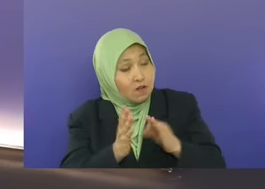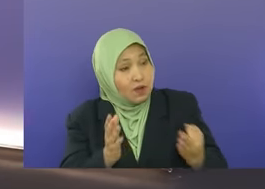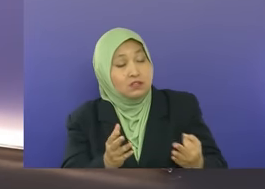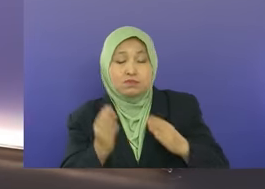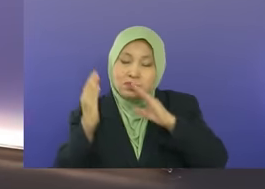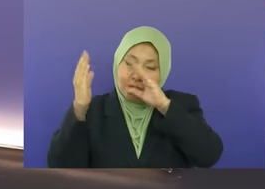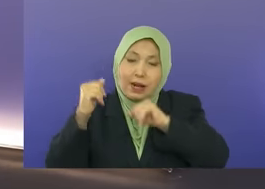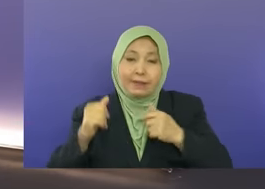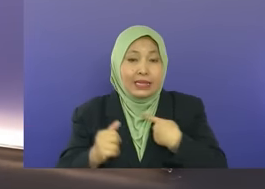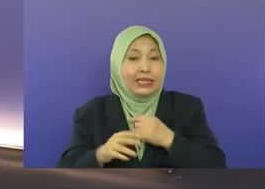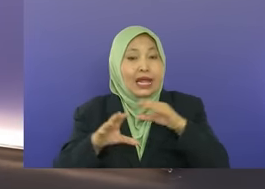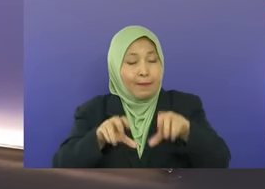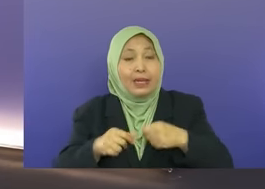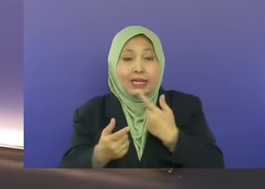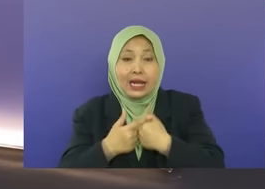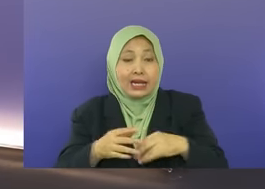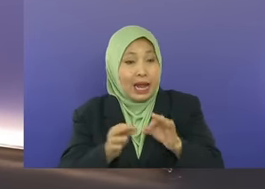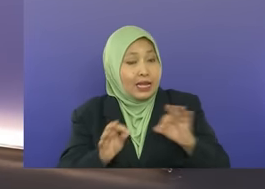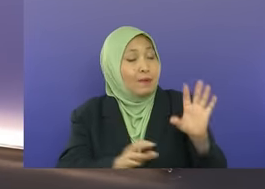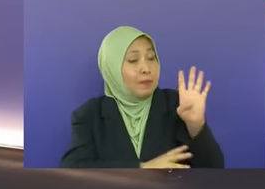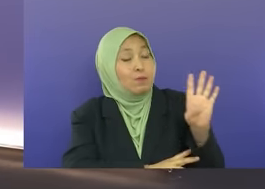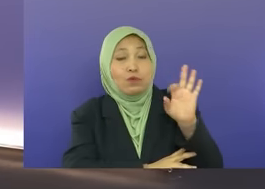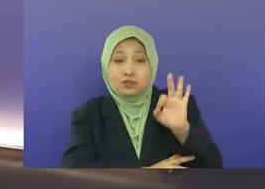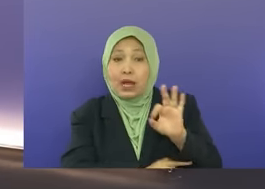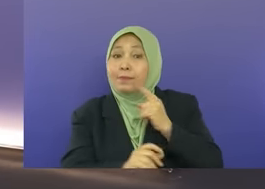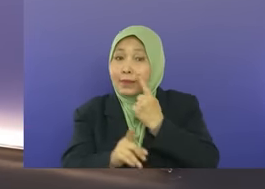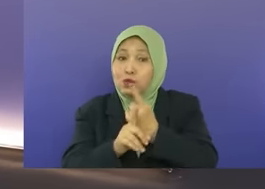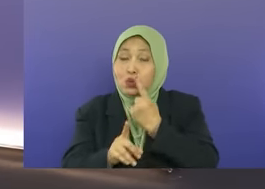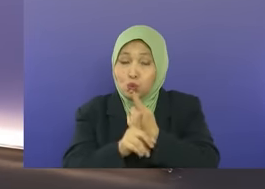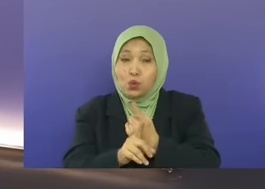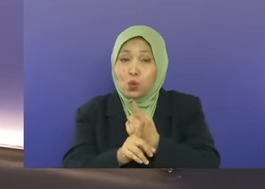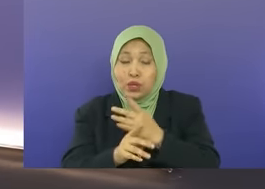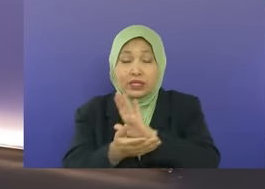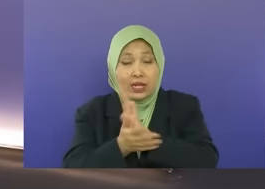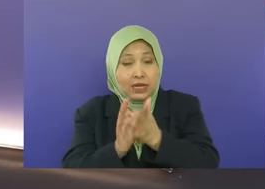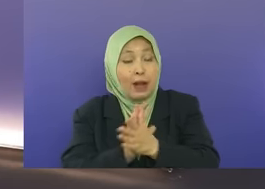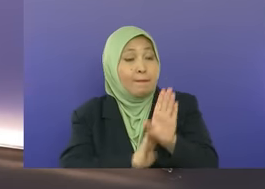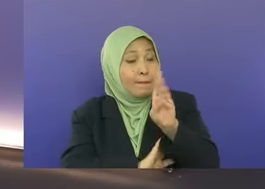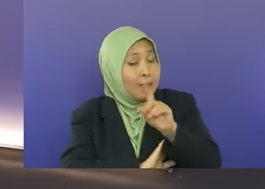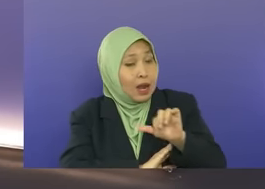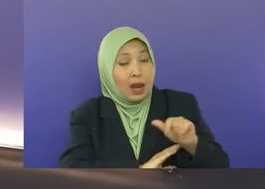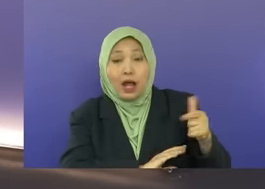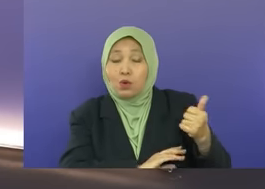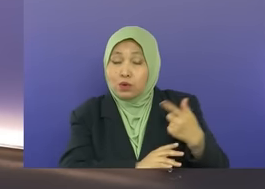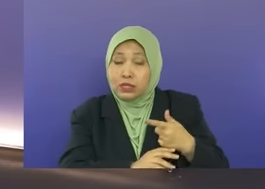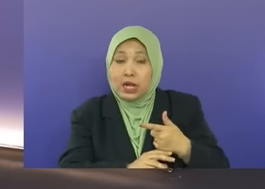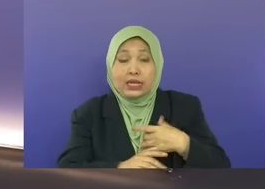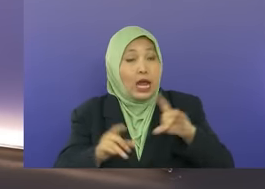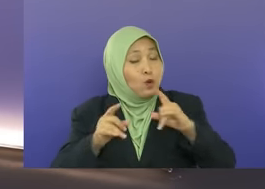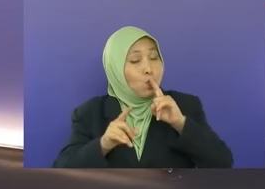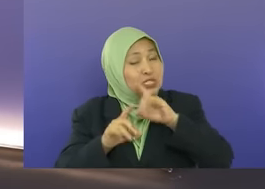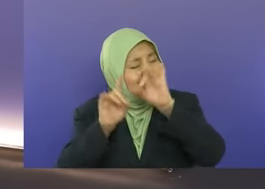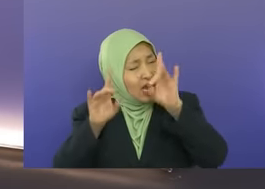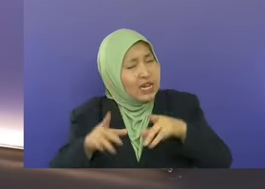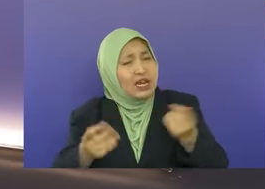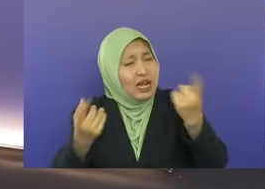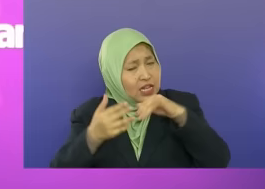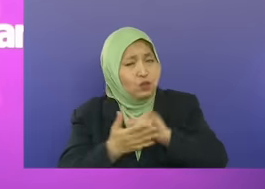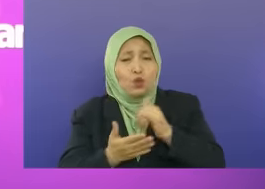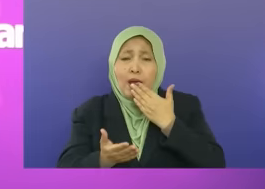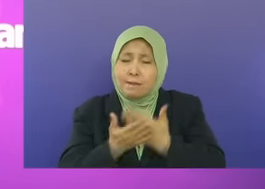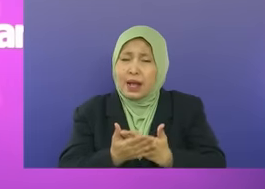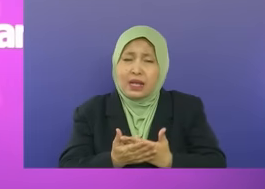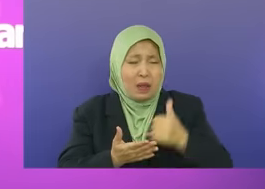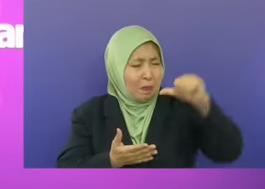kita ambil daripada yang 49 Betul saja setiap ujian yang datang itu yang baik yang